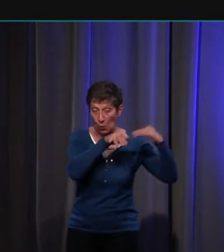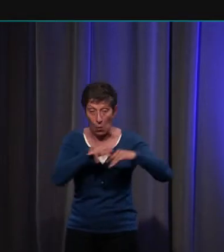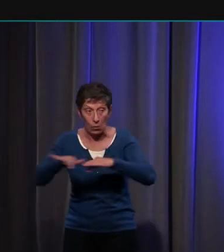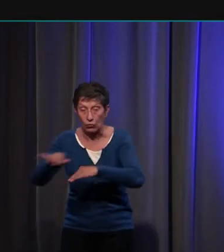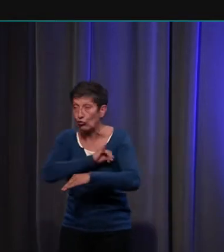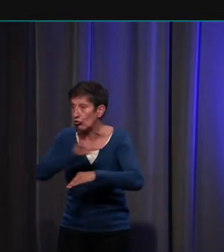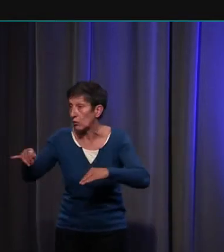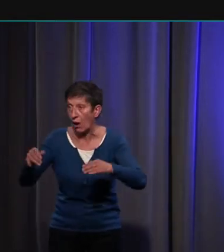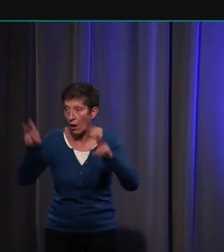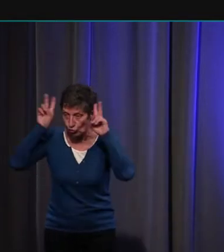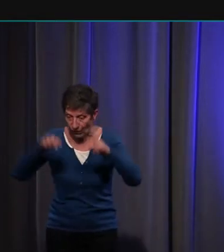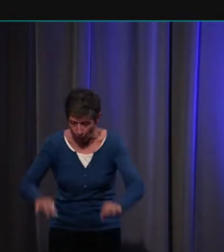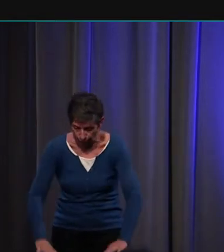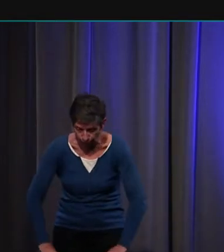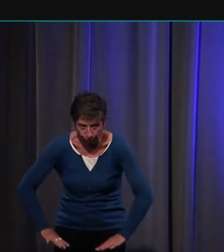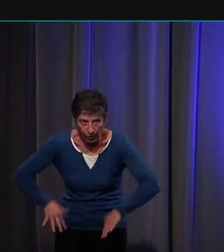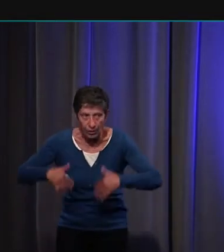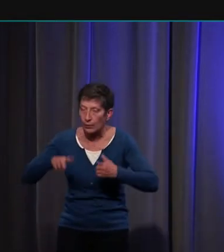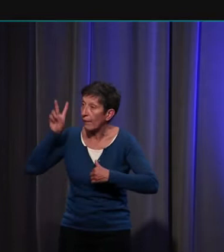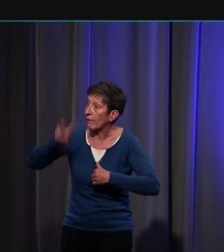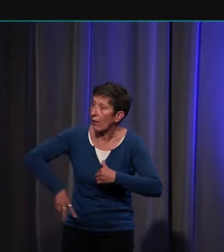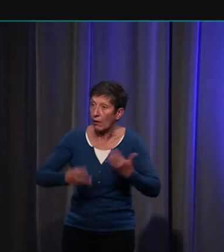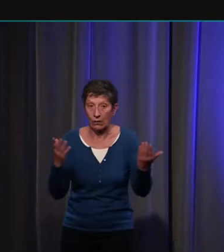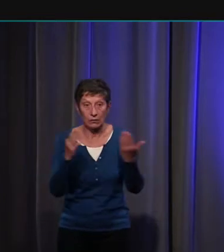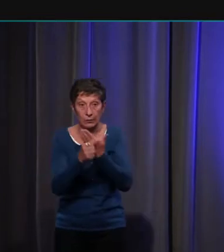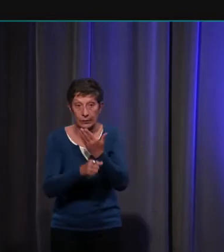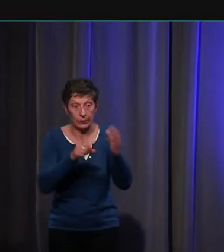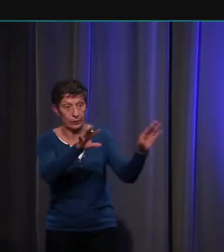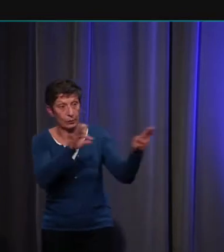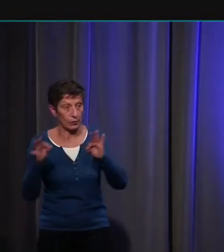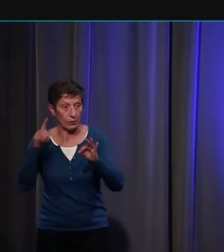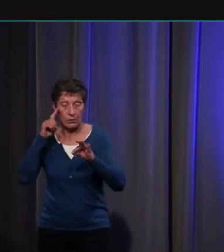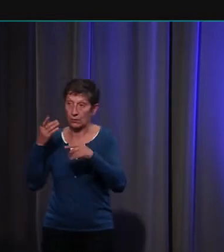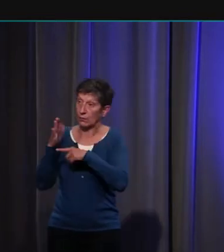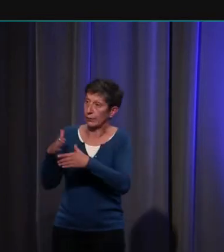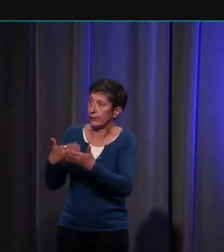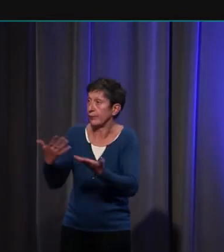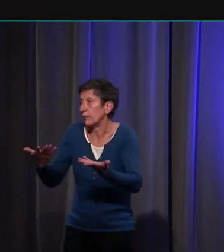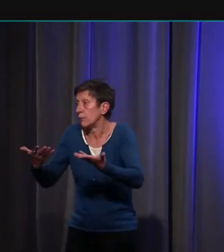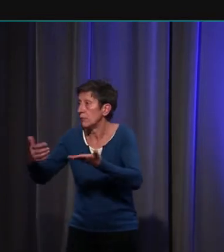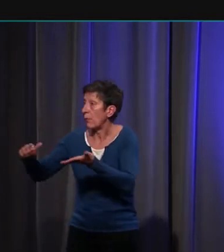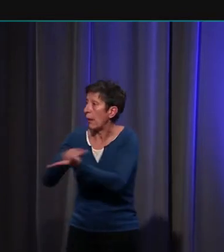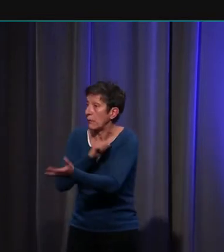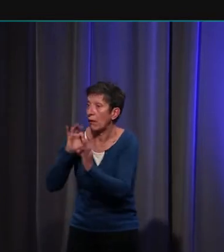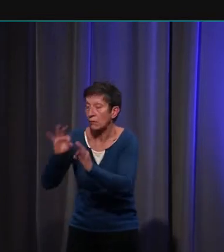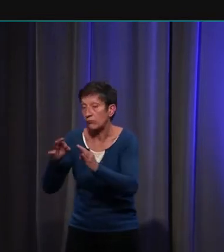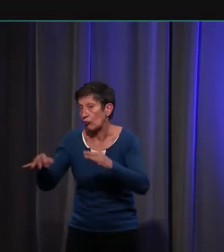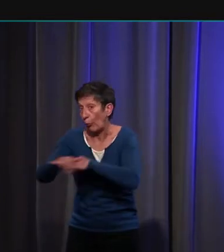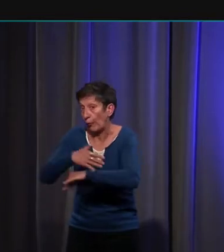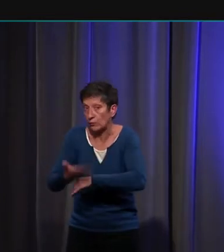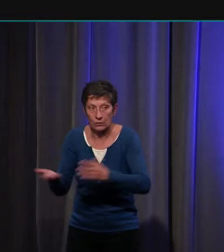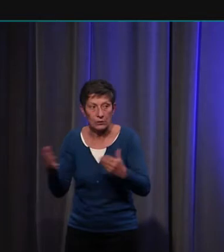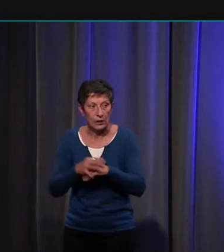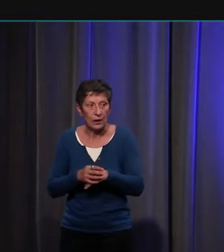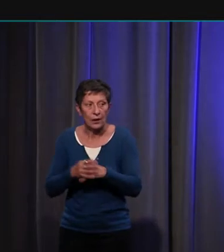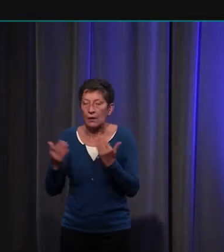l'apocalypse pour justifier un massacre malgré tout on est dans cette ambiance eschatologique je suis d'accord donc mais la comparaison est